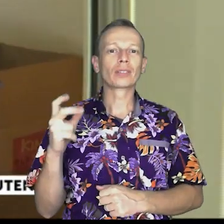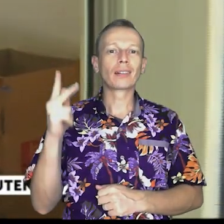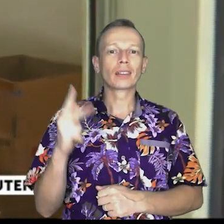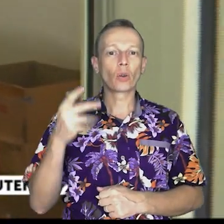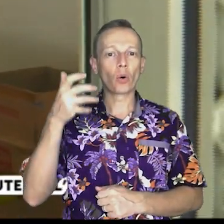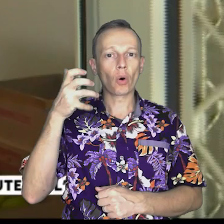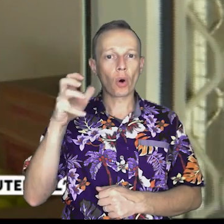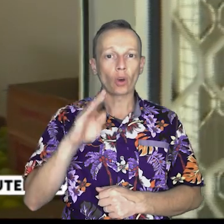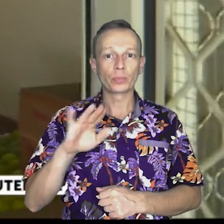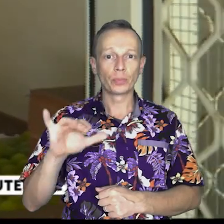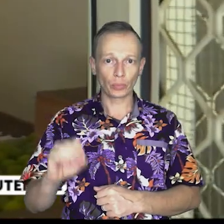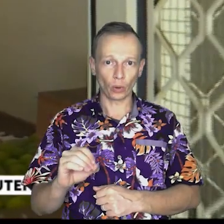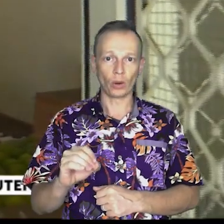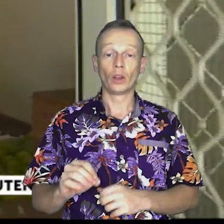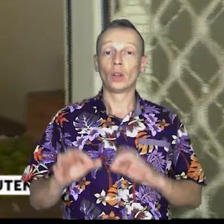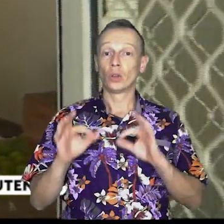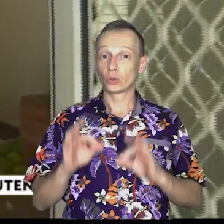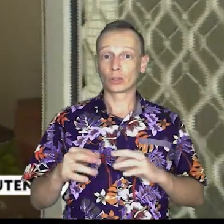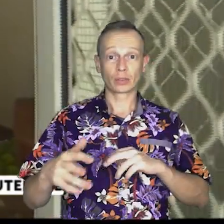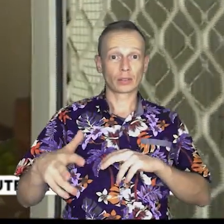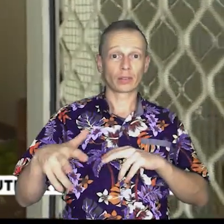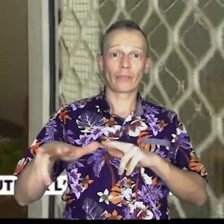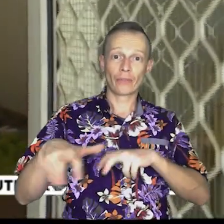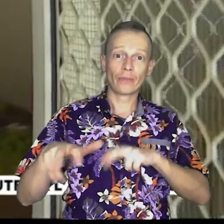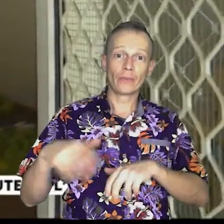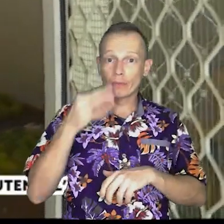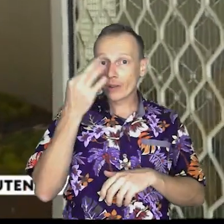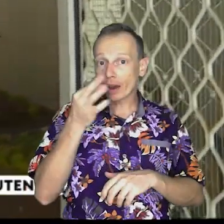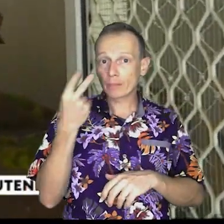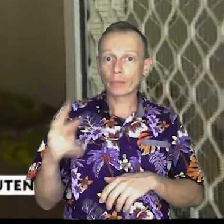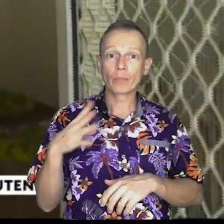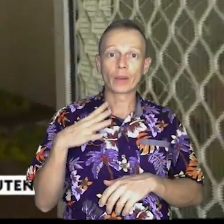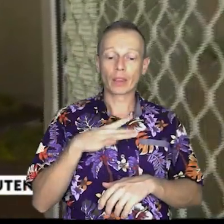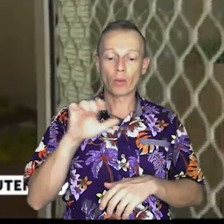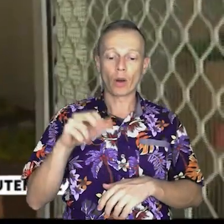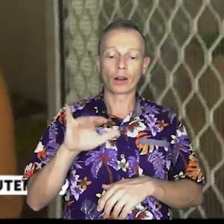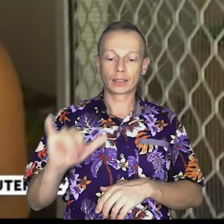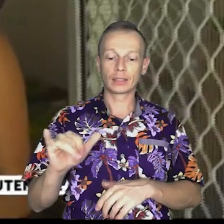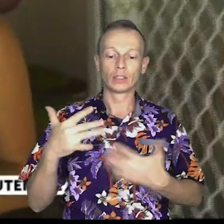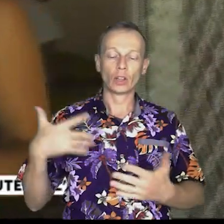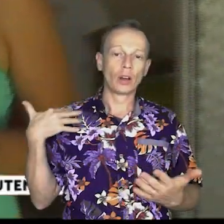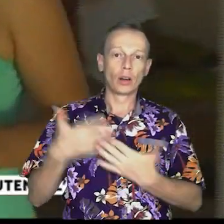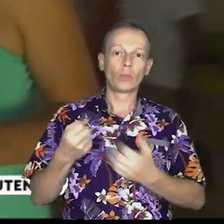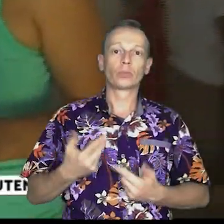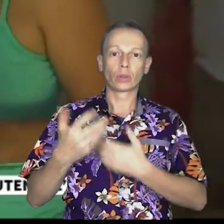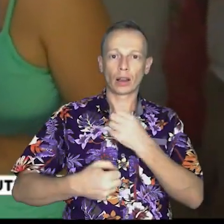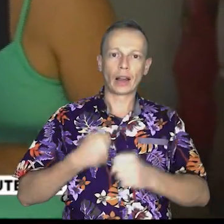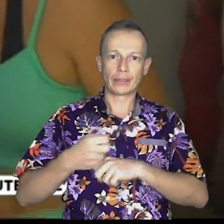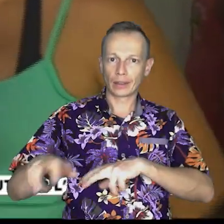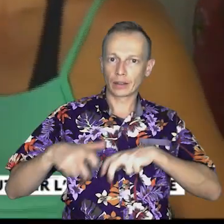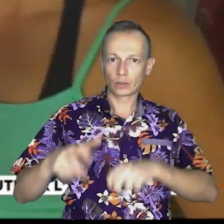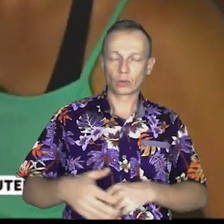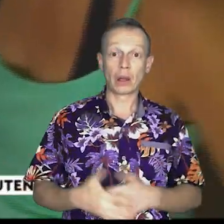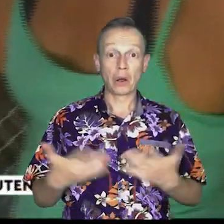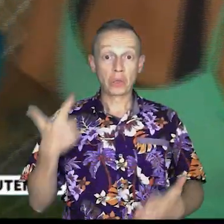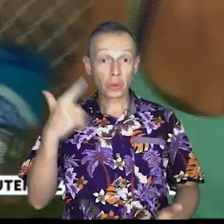d'oranges bio. Nous nous trouvons effectivement à la ferme de Madame Françoise Henry, qui vit de cette activité déjà depuis plusieurs années. Alors 2 milliards dans les